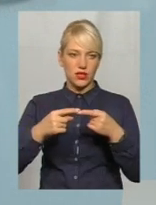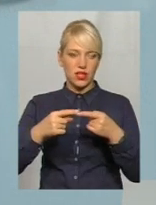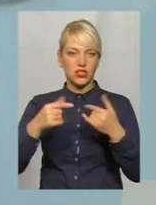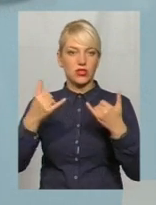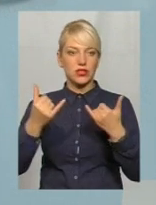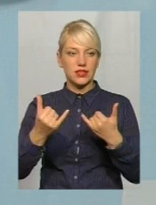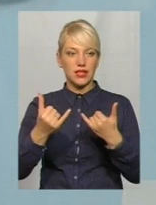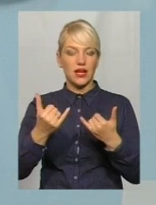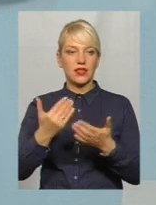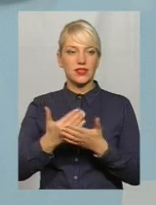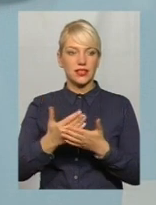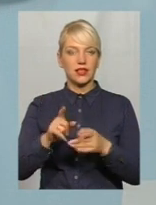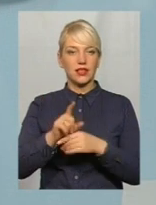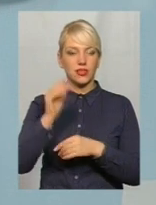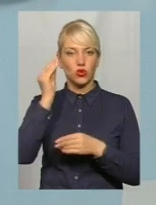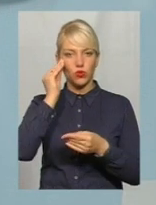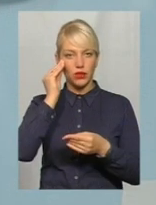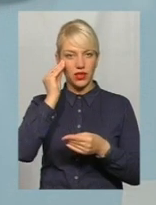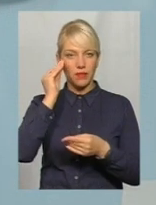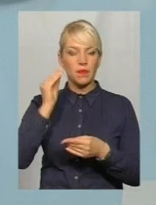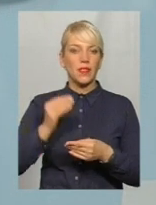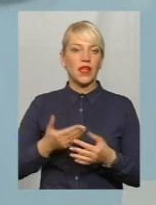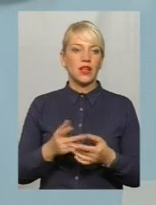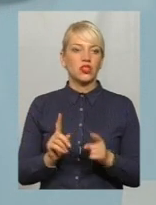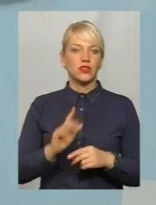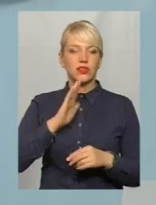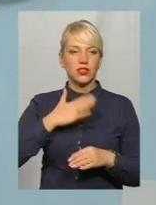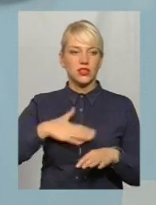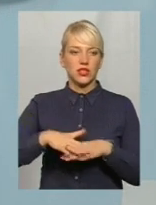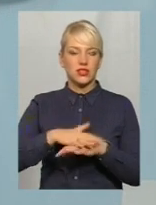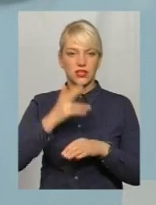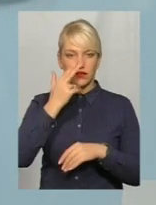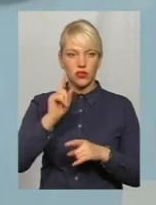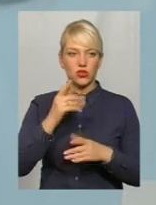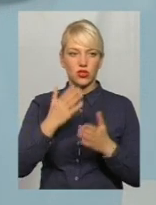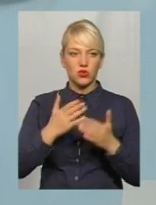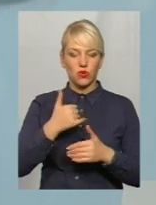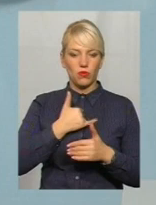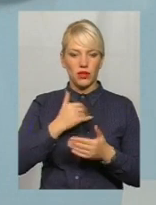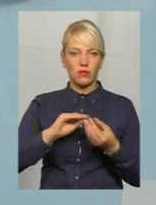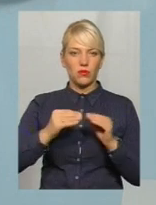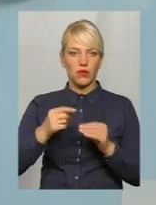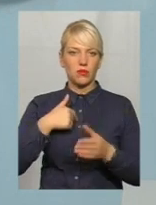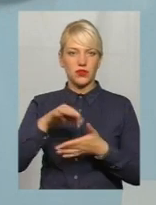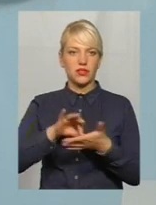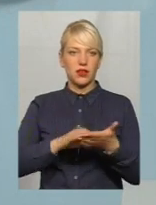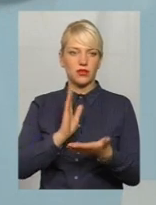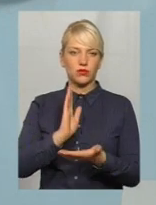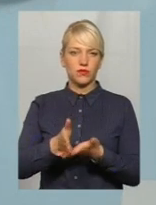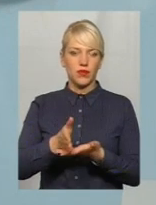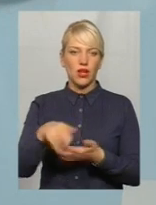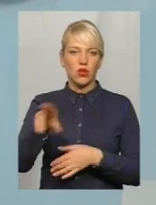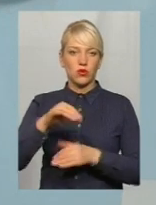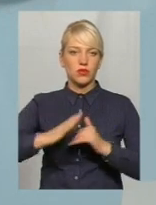йде ломка стереотипу, тому що наше населення звикло, що якщо у мене проблема, я маю зразу йти до